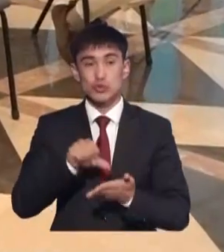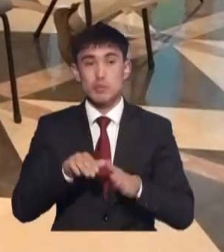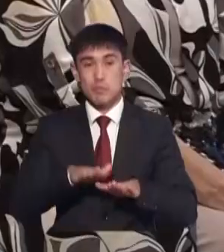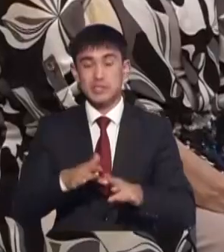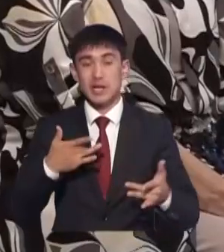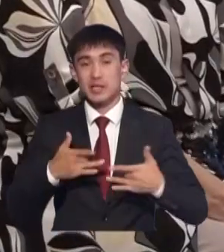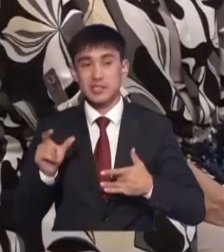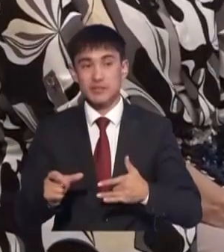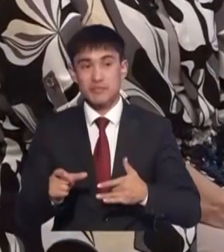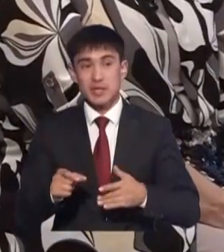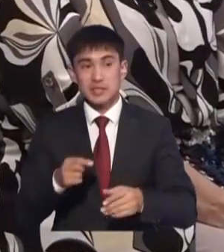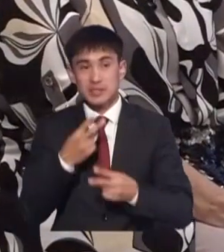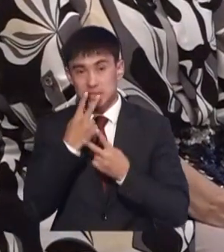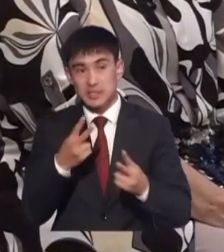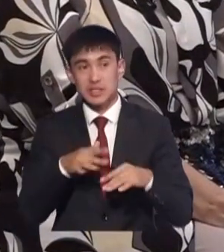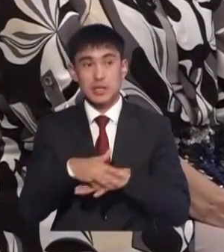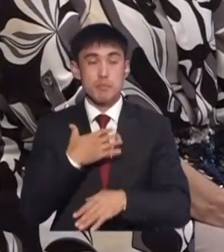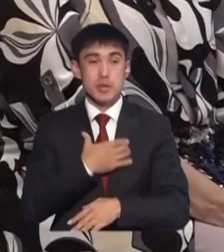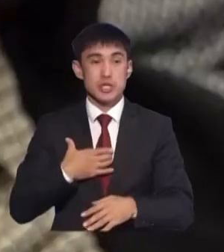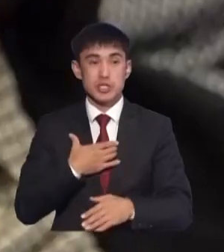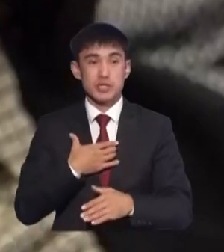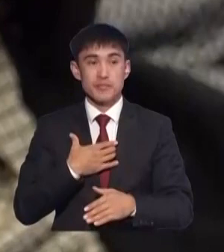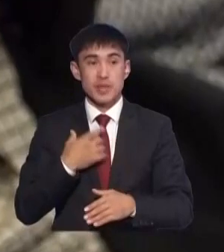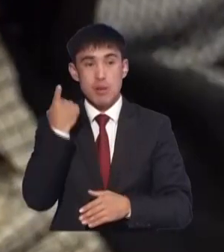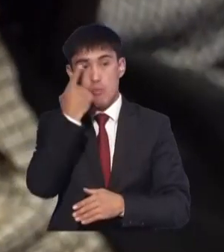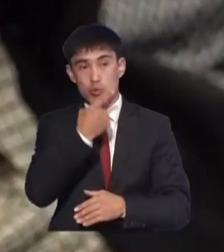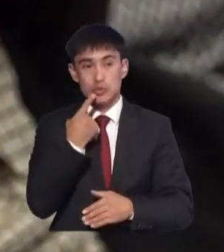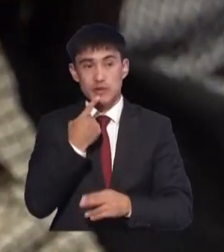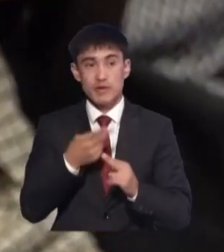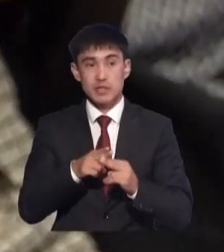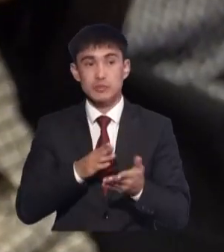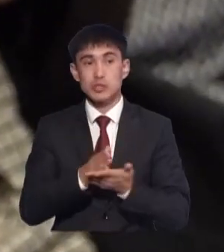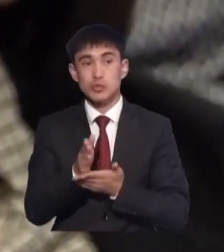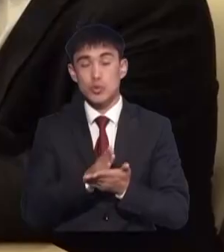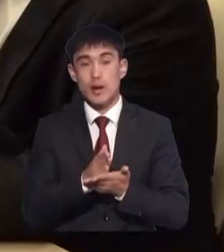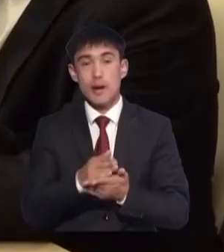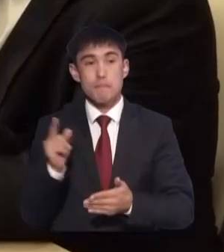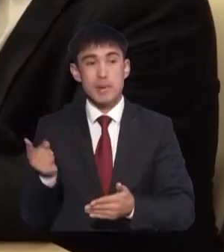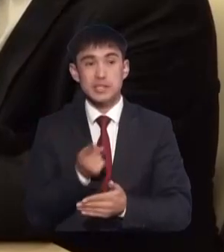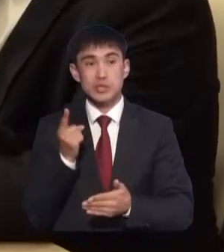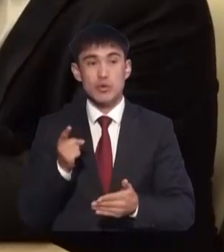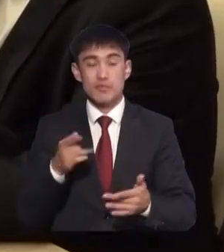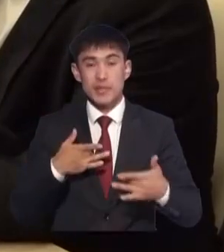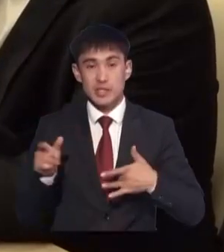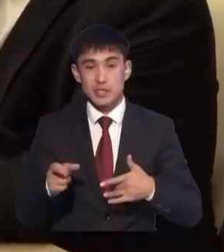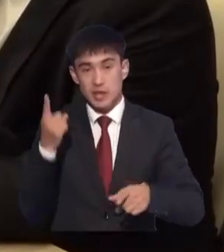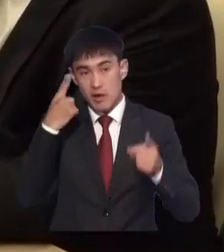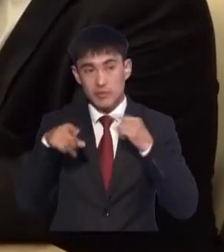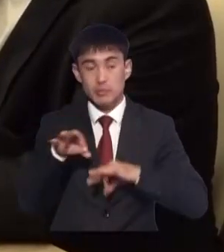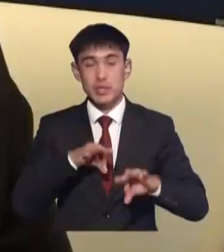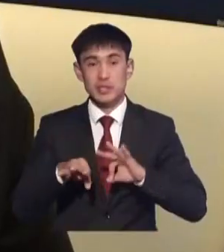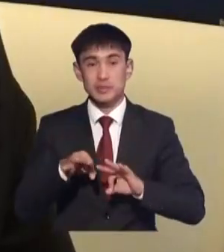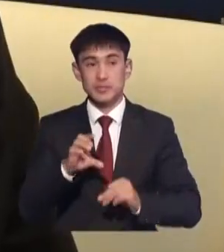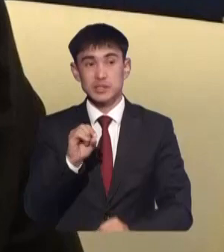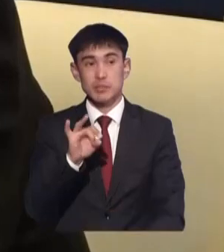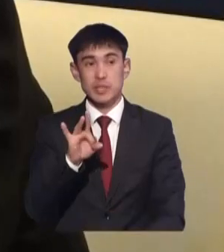местных артистов заставила зрителей пережить неподдельные эмоции. В этом заслуга не только мастеров сцены, но и автора проекта